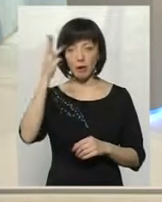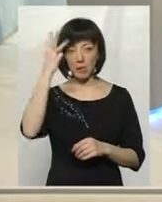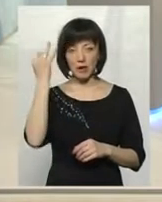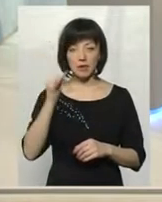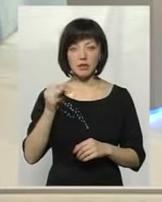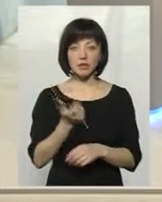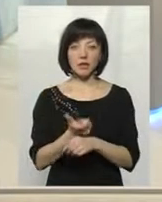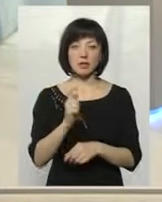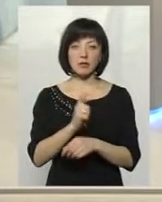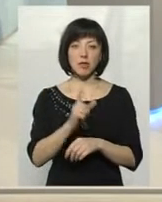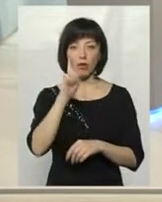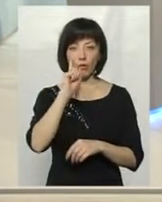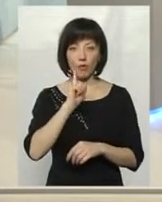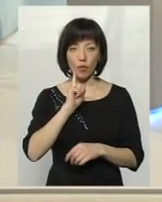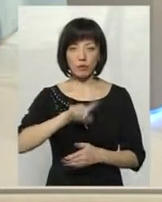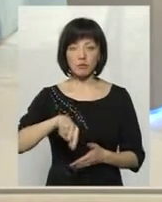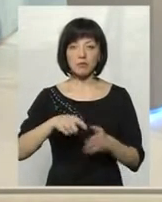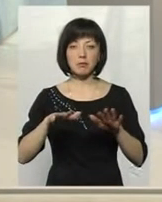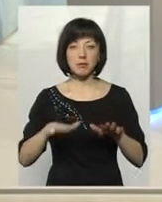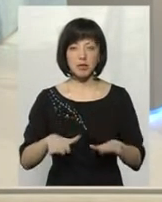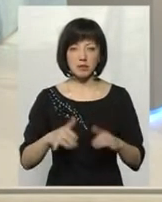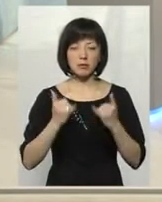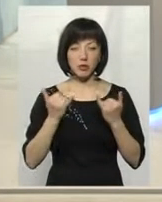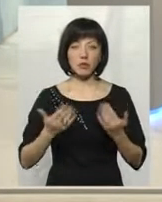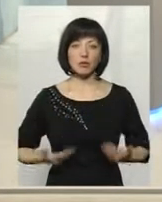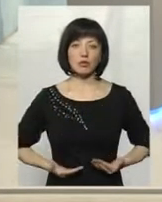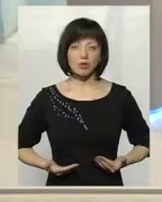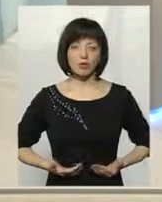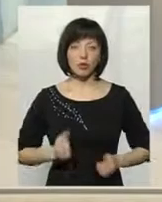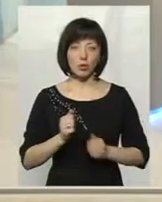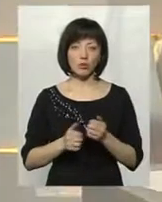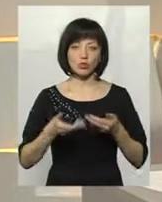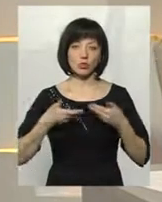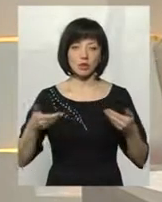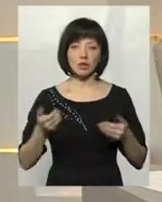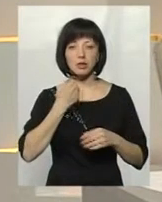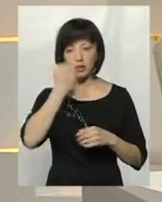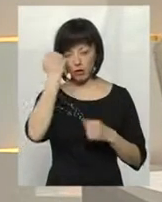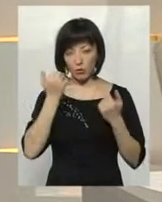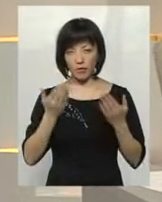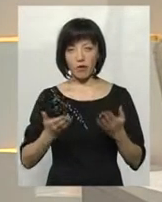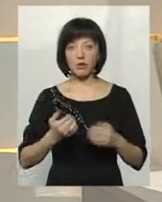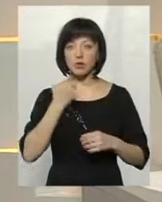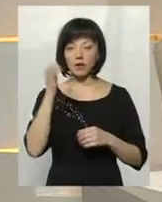був максимально комфортним містом для проживання кожного з нас. Дякую вам,